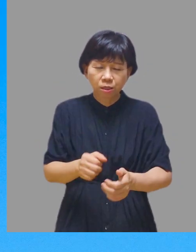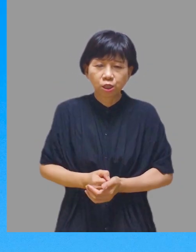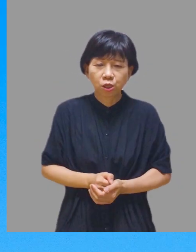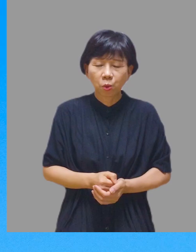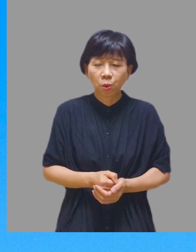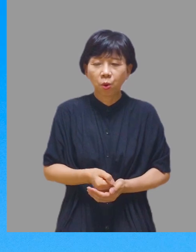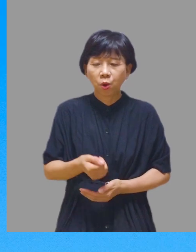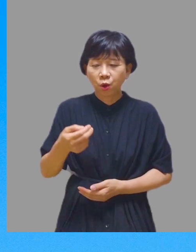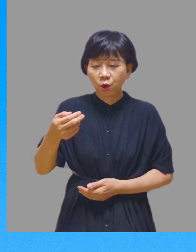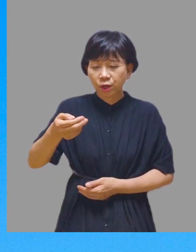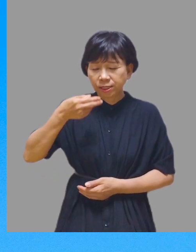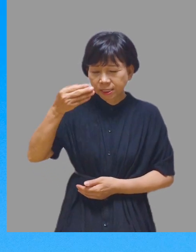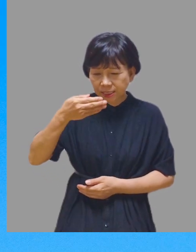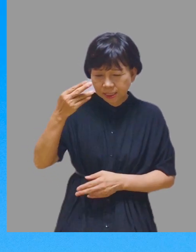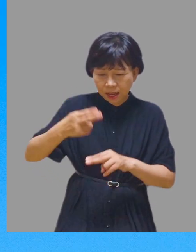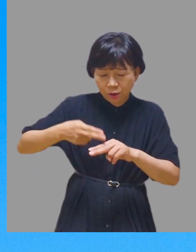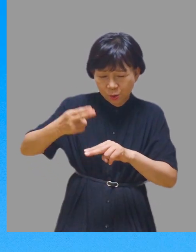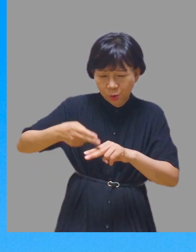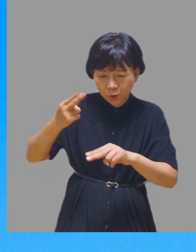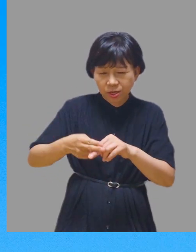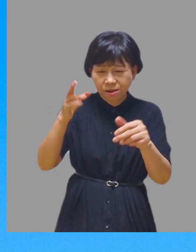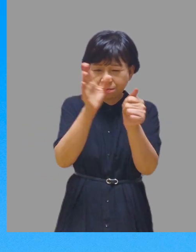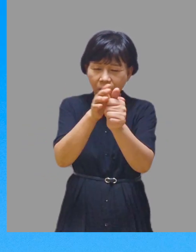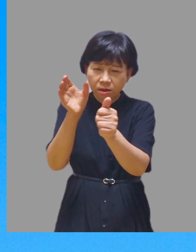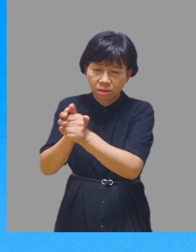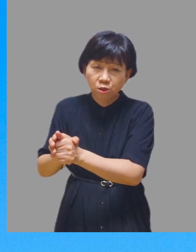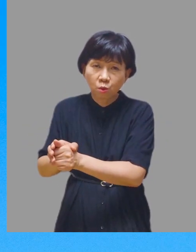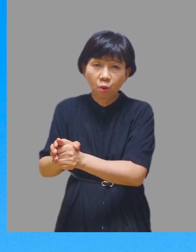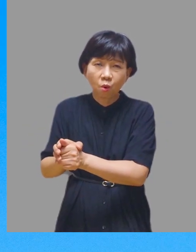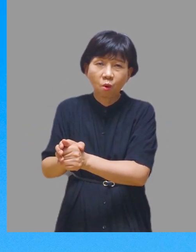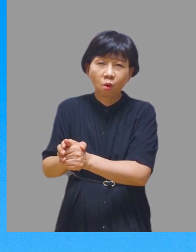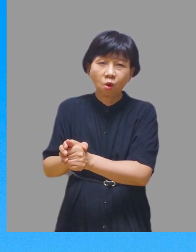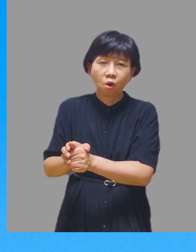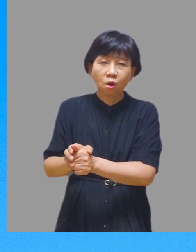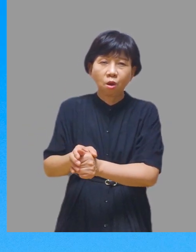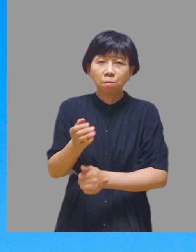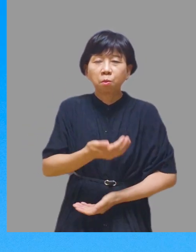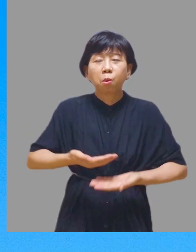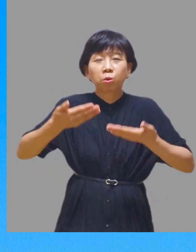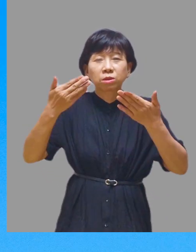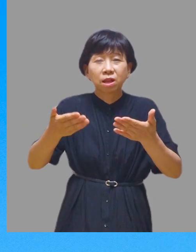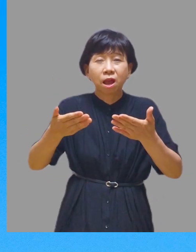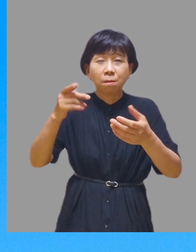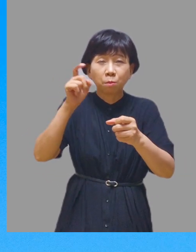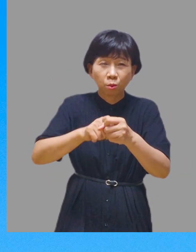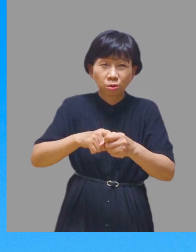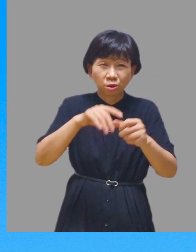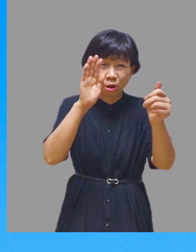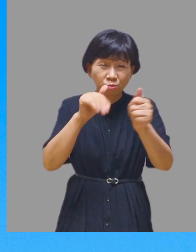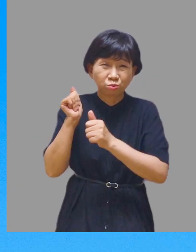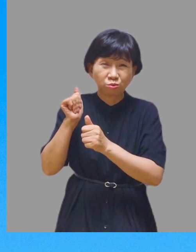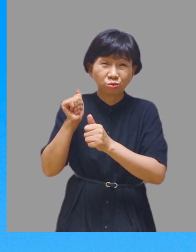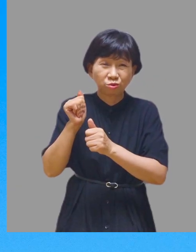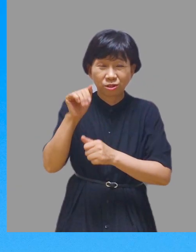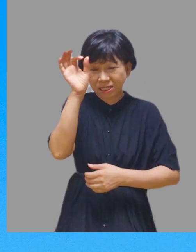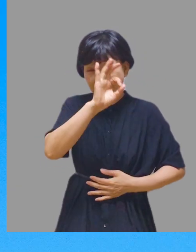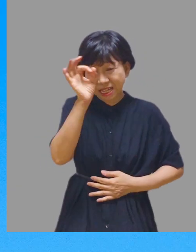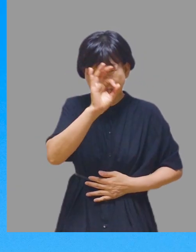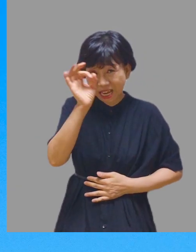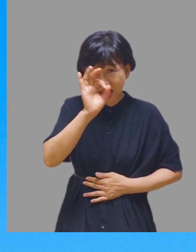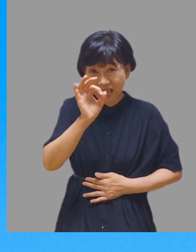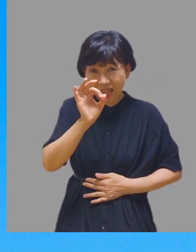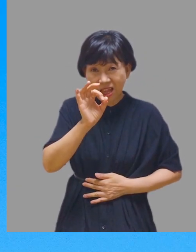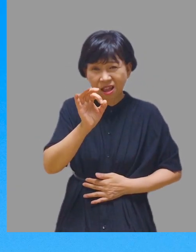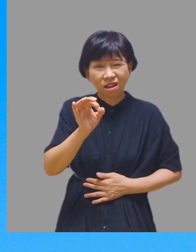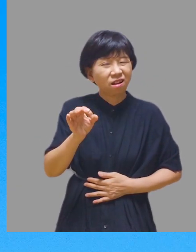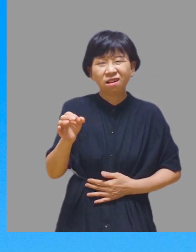봉사하게 하시고 저 방송실에서 저기 안내팀에서 다 봉사하게 하시려고 누군가를 하나님이 정말 바쁘게